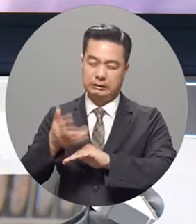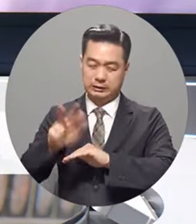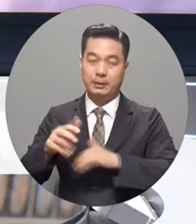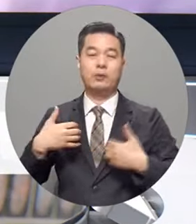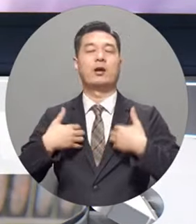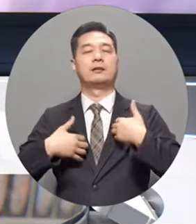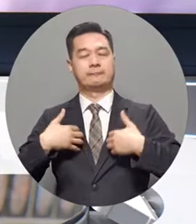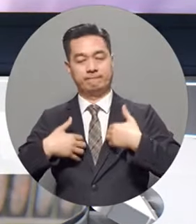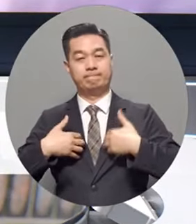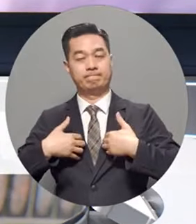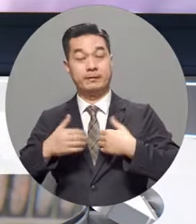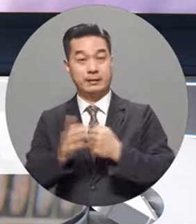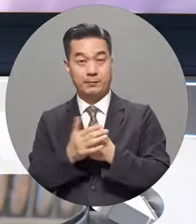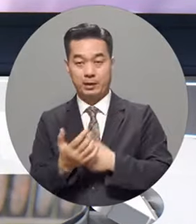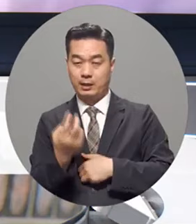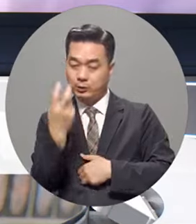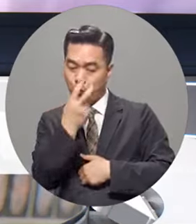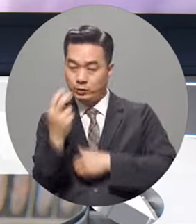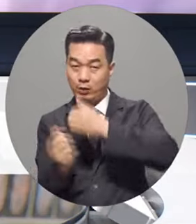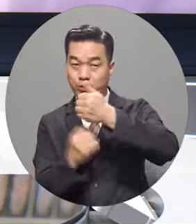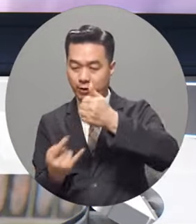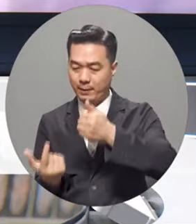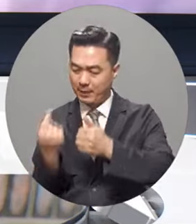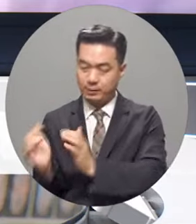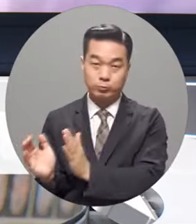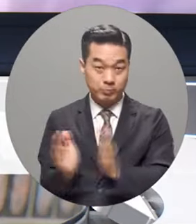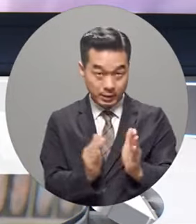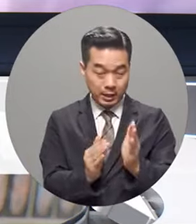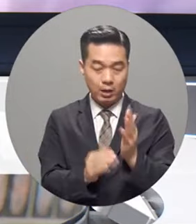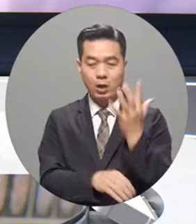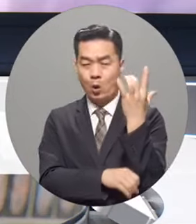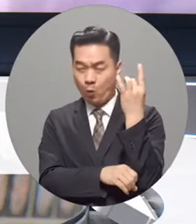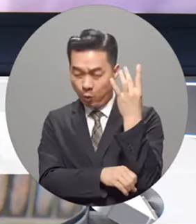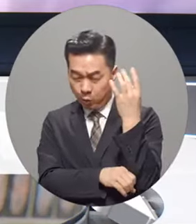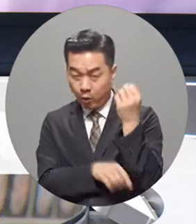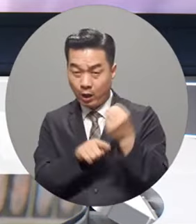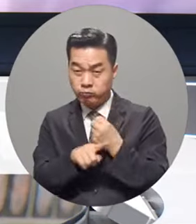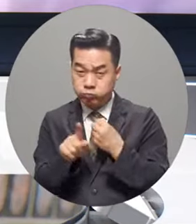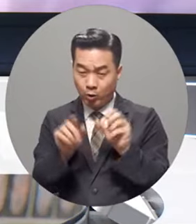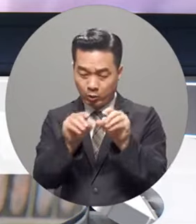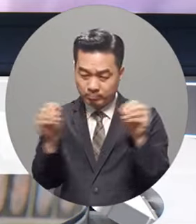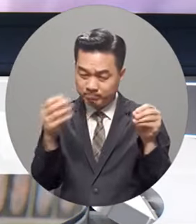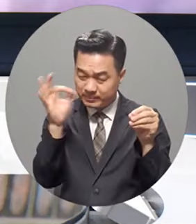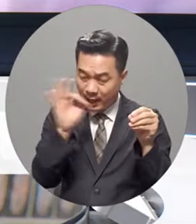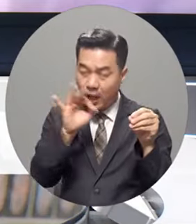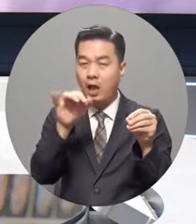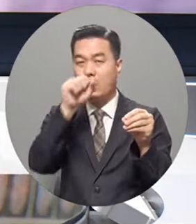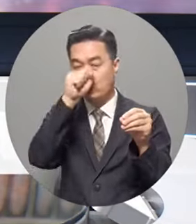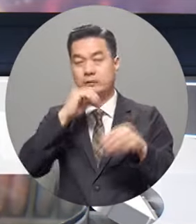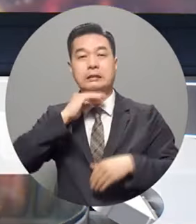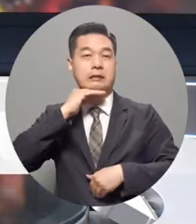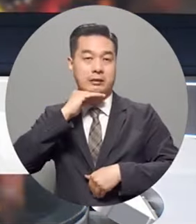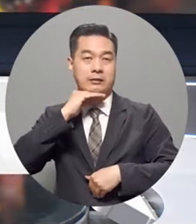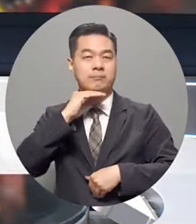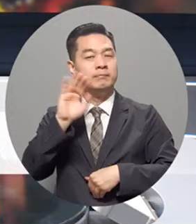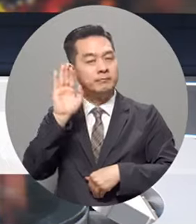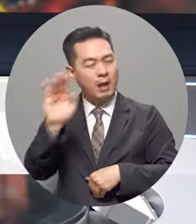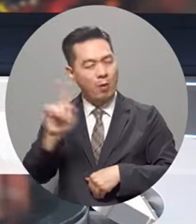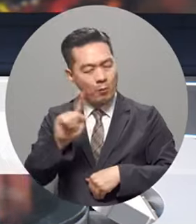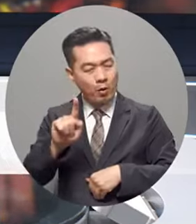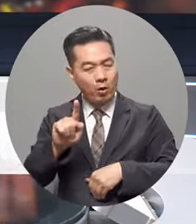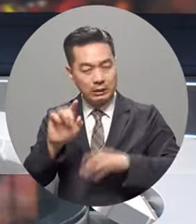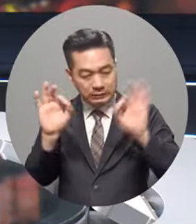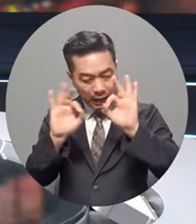위원회가 조속히 꾸려져 참사의 근본 원인을 밝히길 기대한다고 밝혔습니다 앞으로 무엇을 더 규명해야